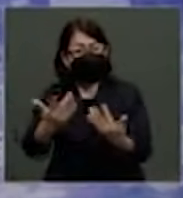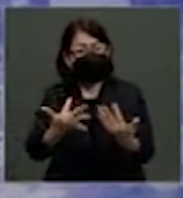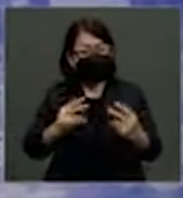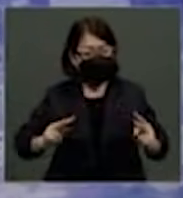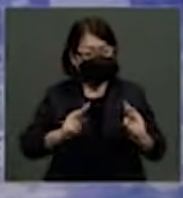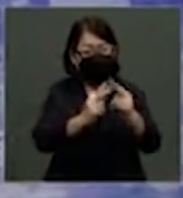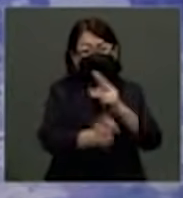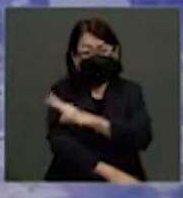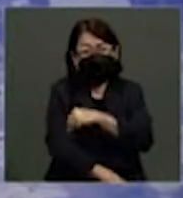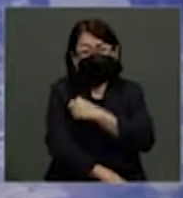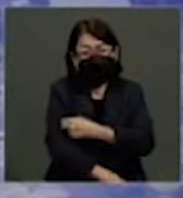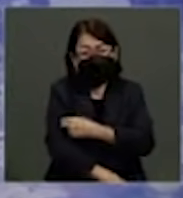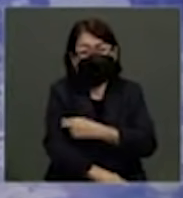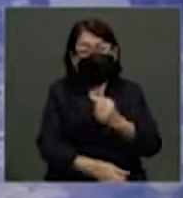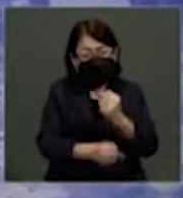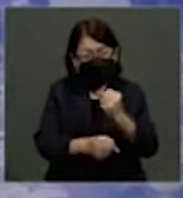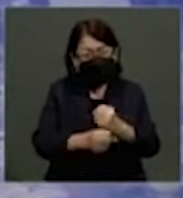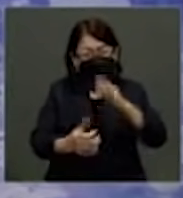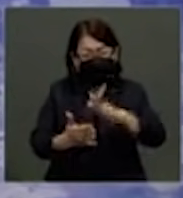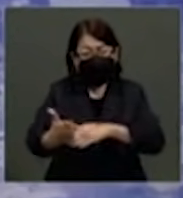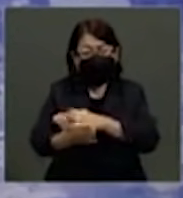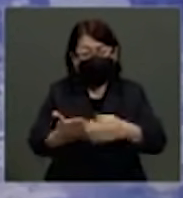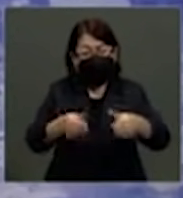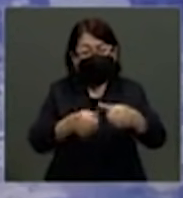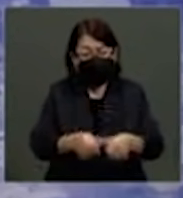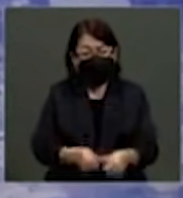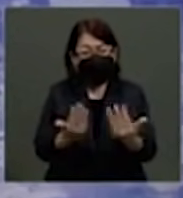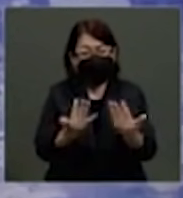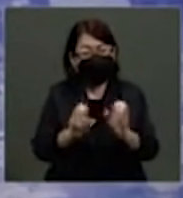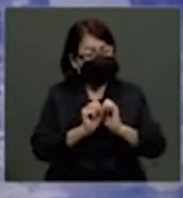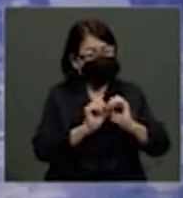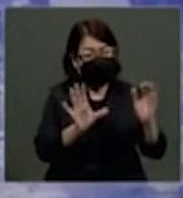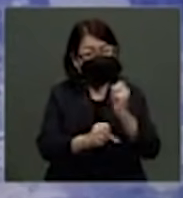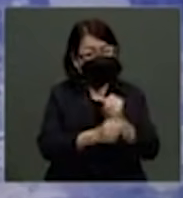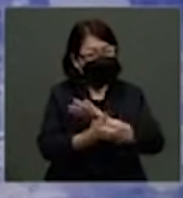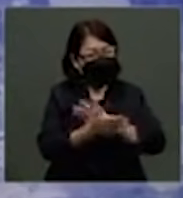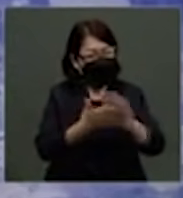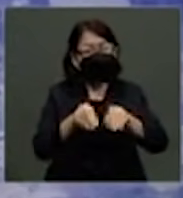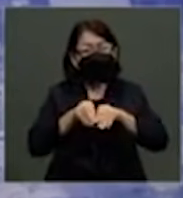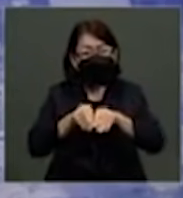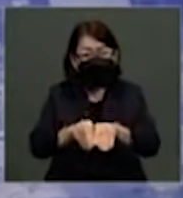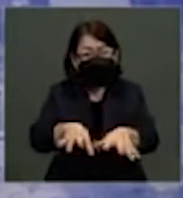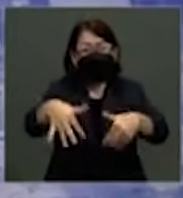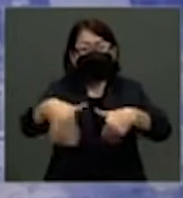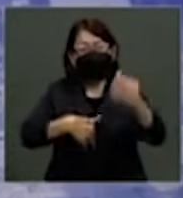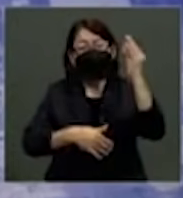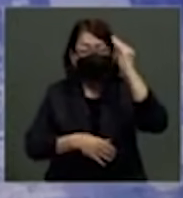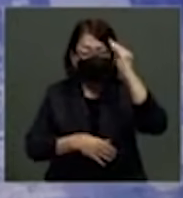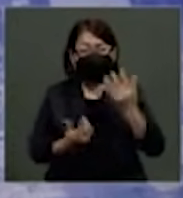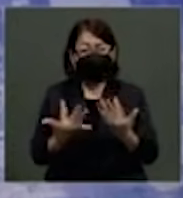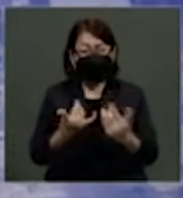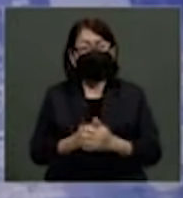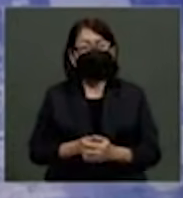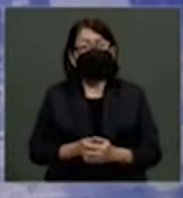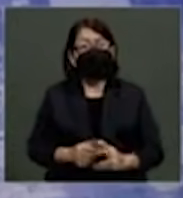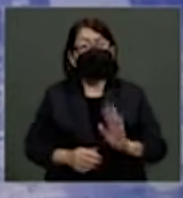แยกกักในชุมชนซึ่งตอนนี้ทางกระทรวงสาธารณสุขกำลังทำมาตรการการปฏิบัตินะครับเพื่อที่จะสื่อสารให้กับ